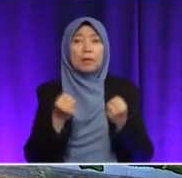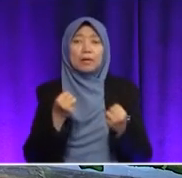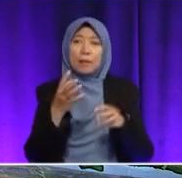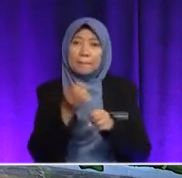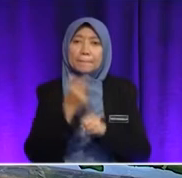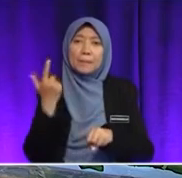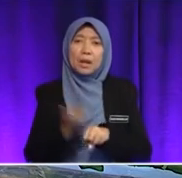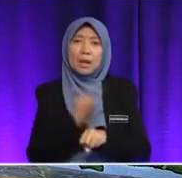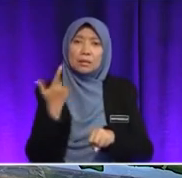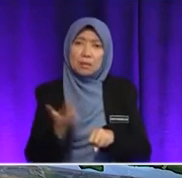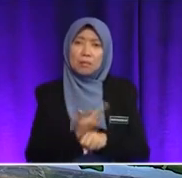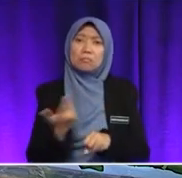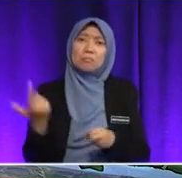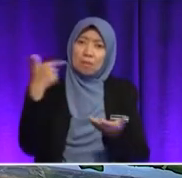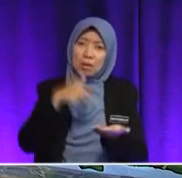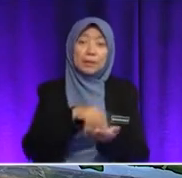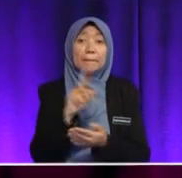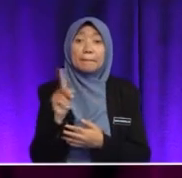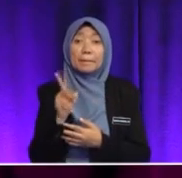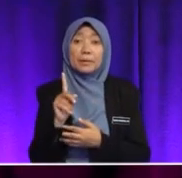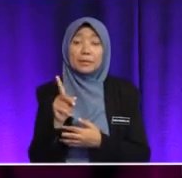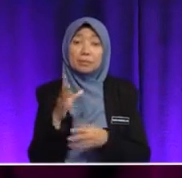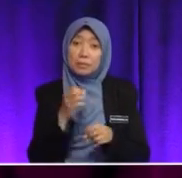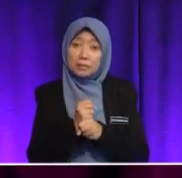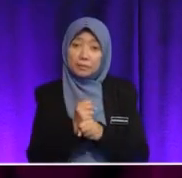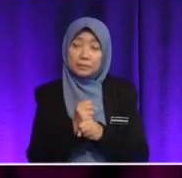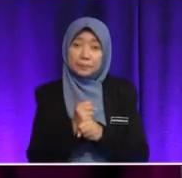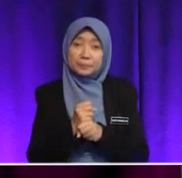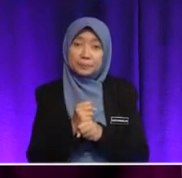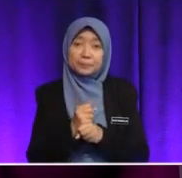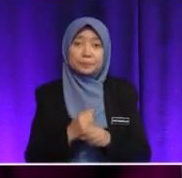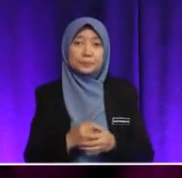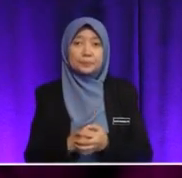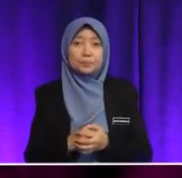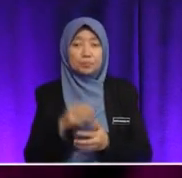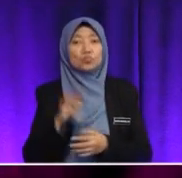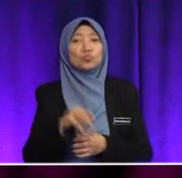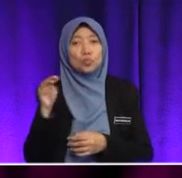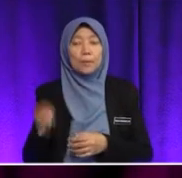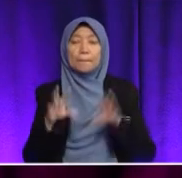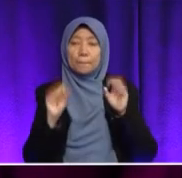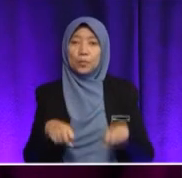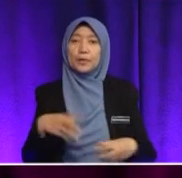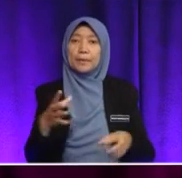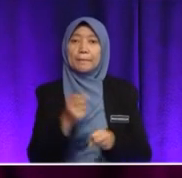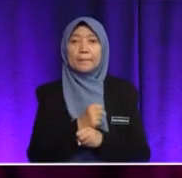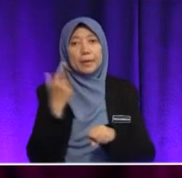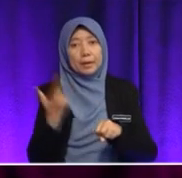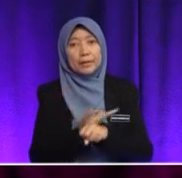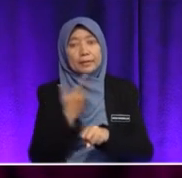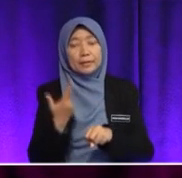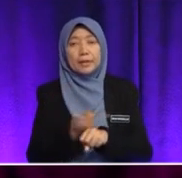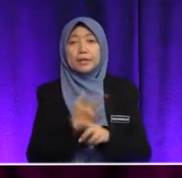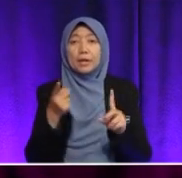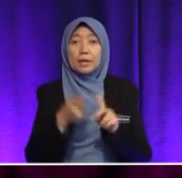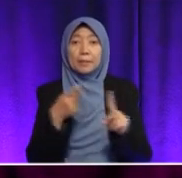tambahan dan manner kita mendapatkannya cego Oke kita murid-murid sebenarnya Boleh dapatkan latihan tambahan